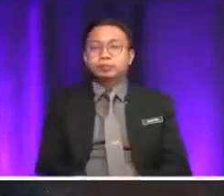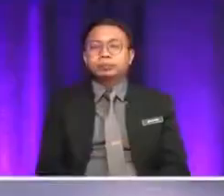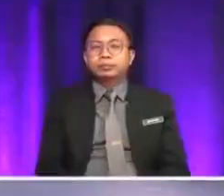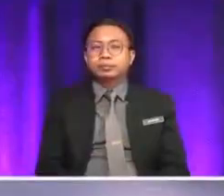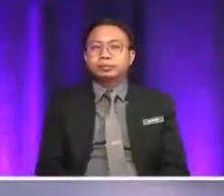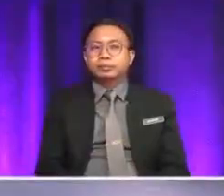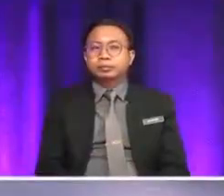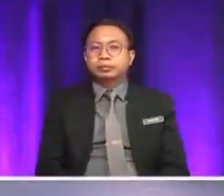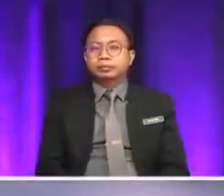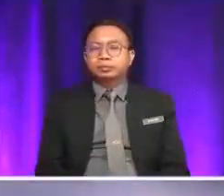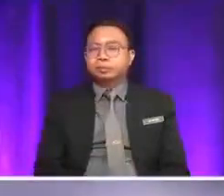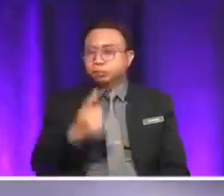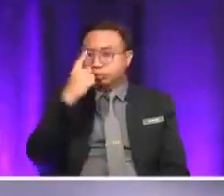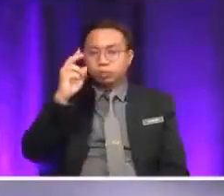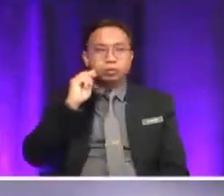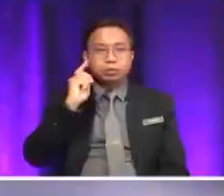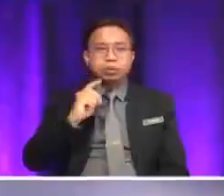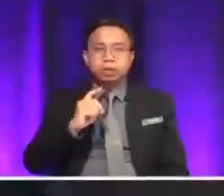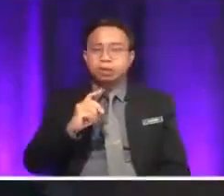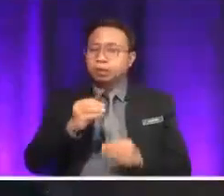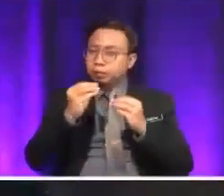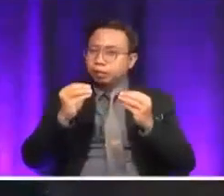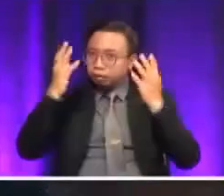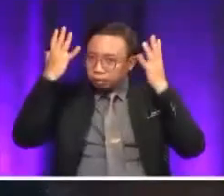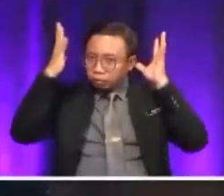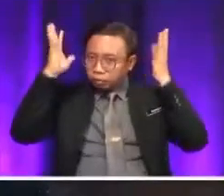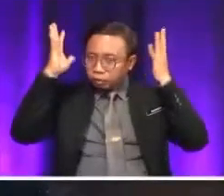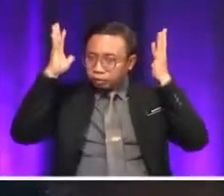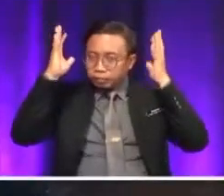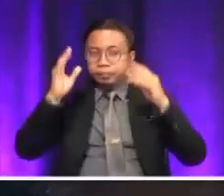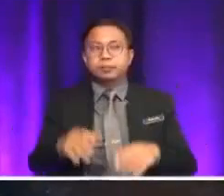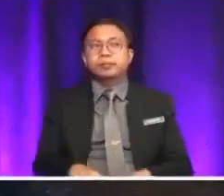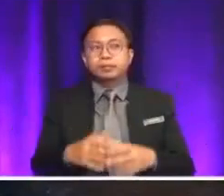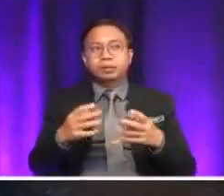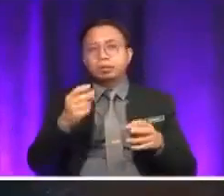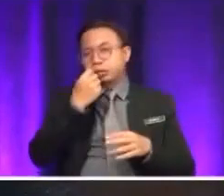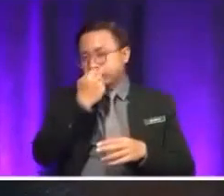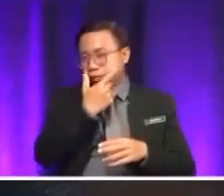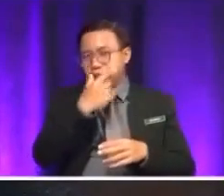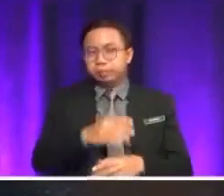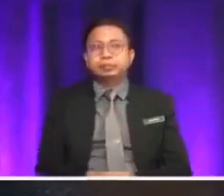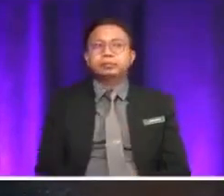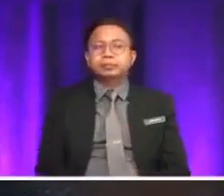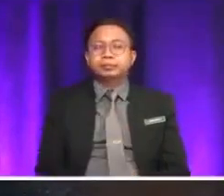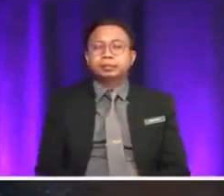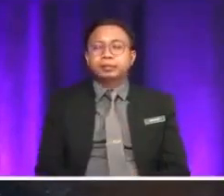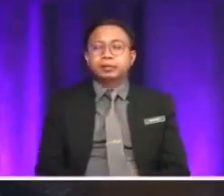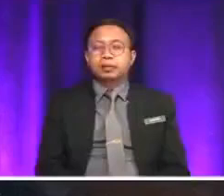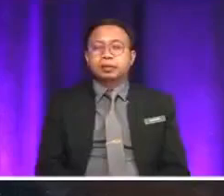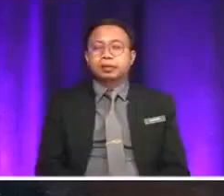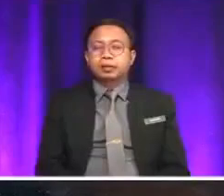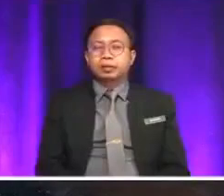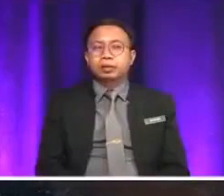Okey, 5 untuk Zara. Bagi tepukan kepada Zara. Nampak tu dah senyum dah balik, alhamdulillah. Okey, sebab